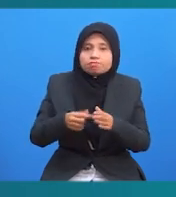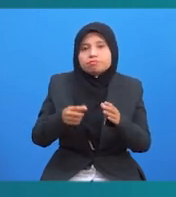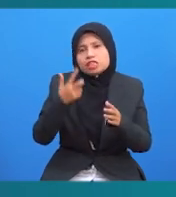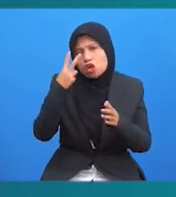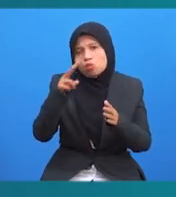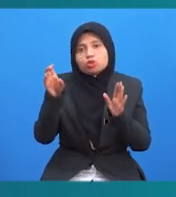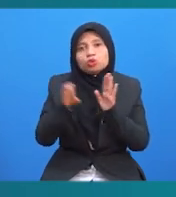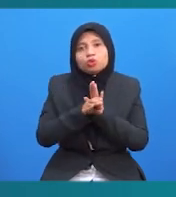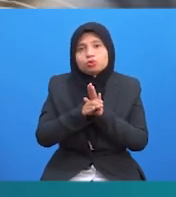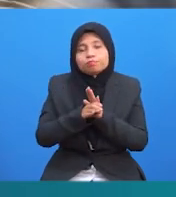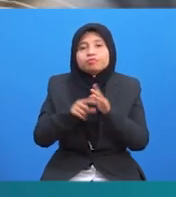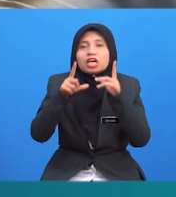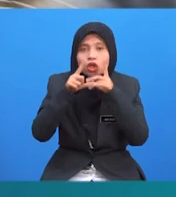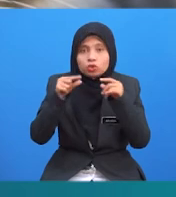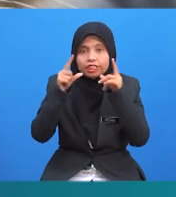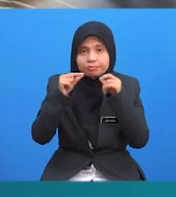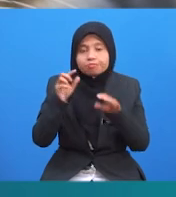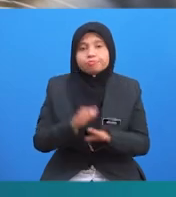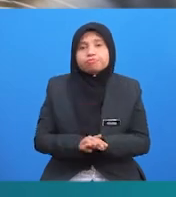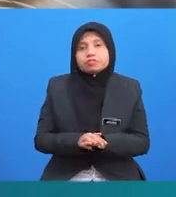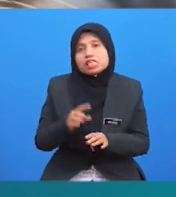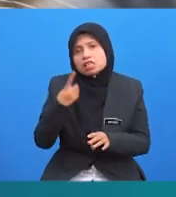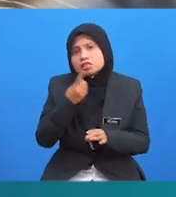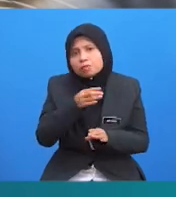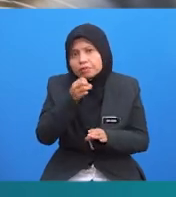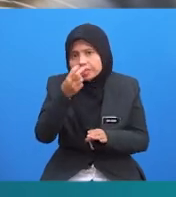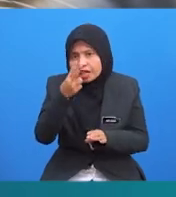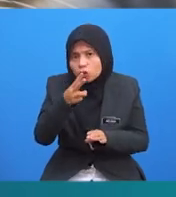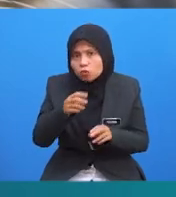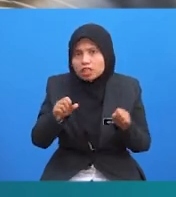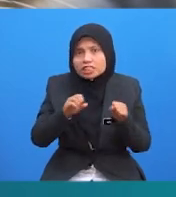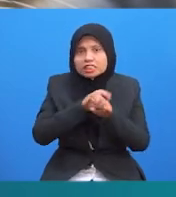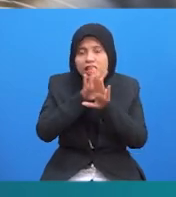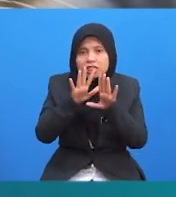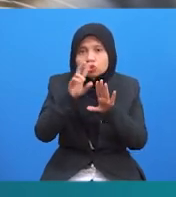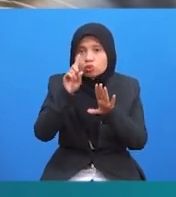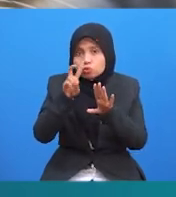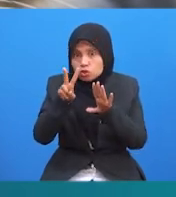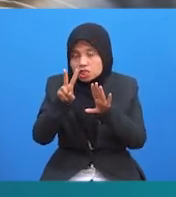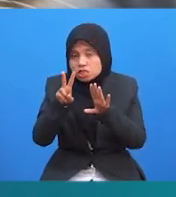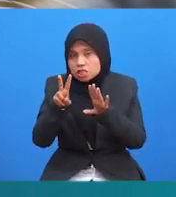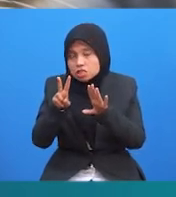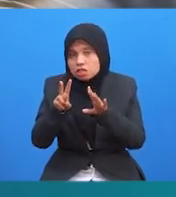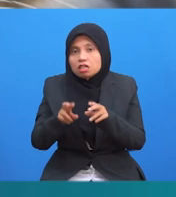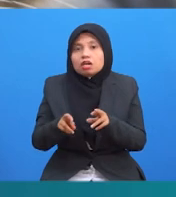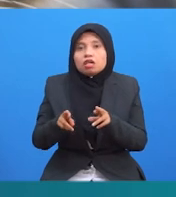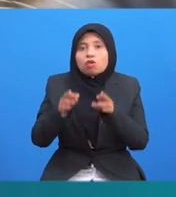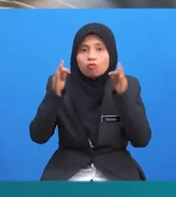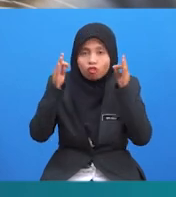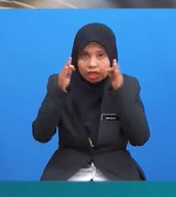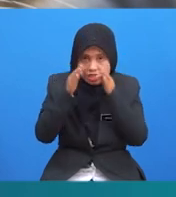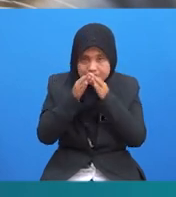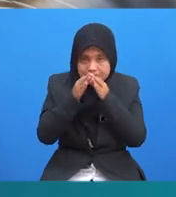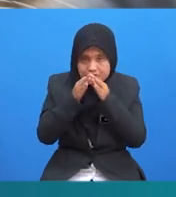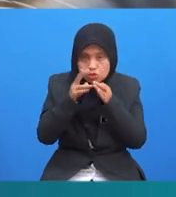contoh gambar kucing comel ini. Kita dapat lihat dengan jelas dua ruang, iaitu ruang fokus